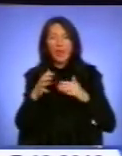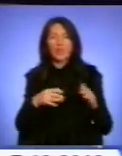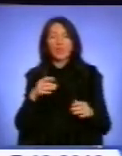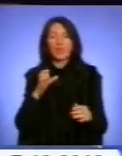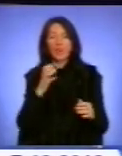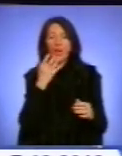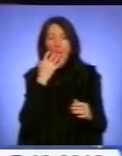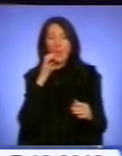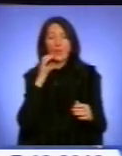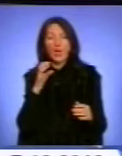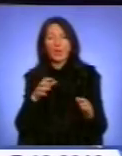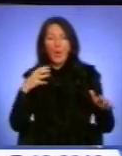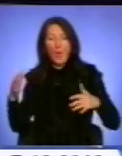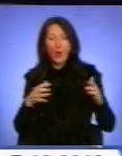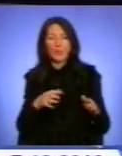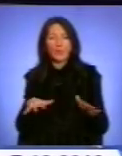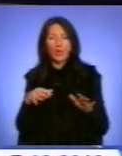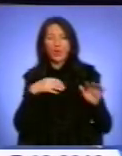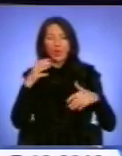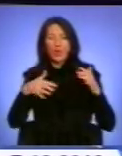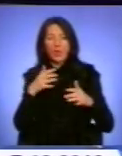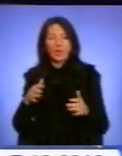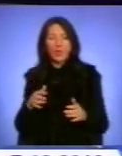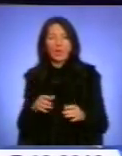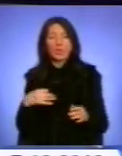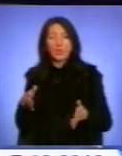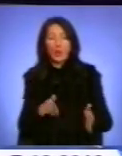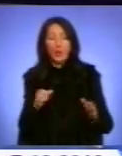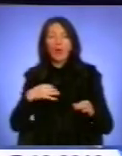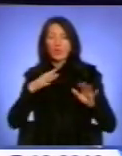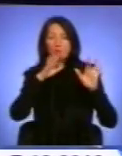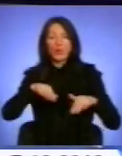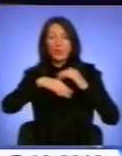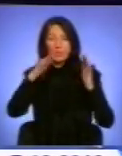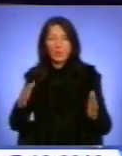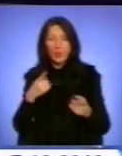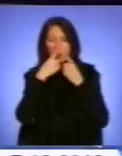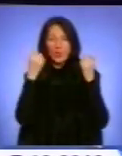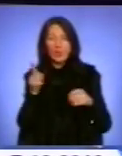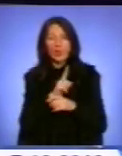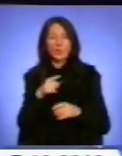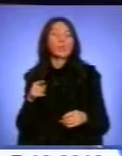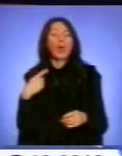поривами слабкі хуртовини. На дорогах можливі снігові замети. Про це повідомляє Тернопільський обласний